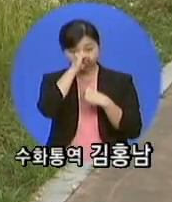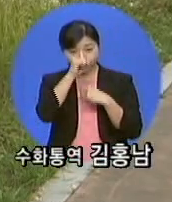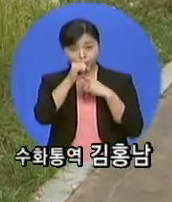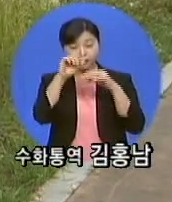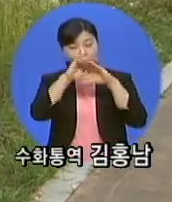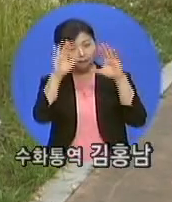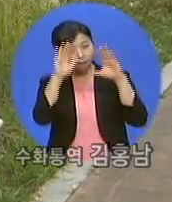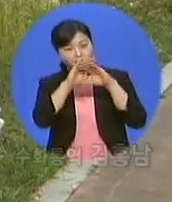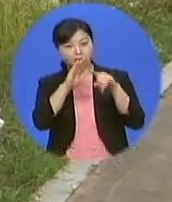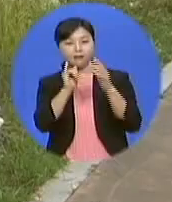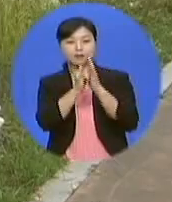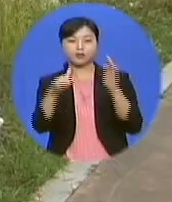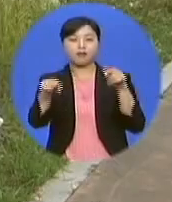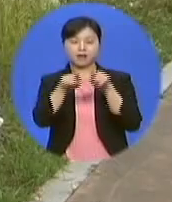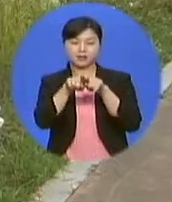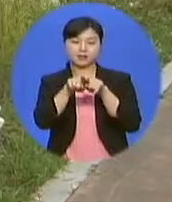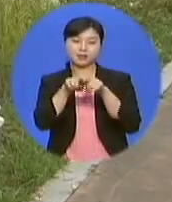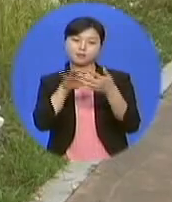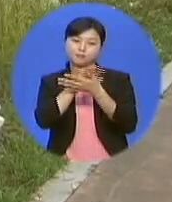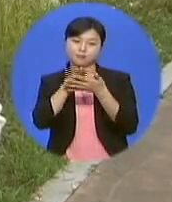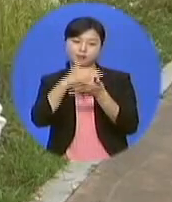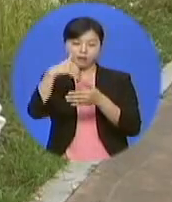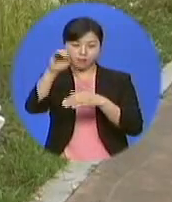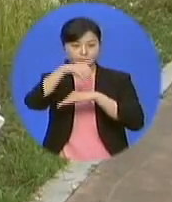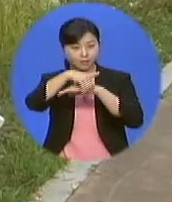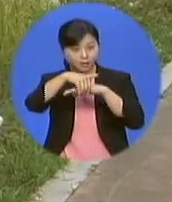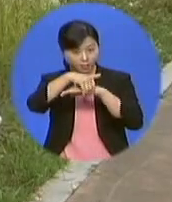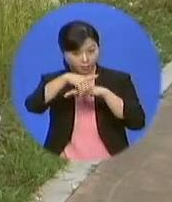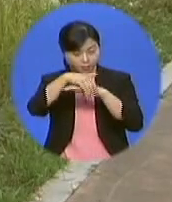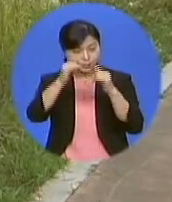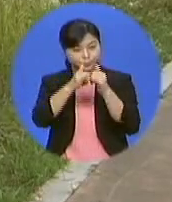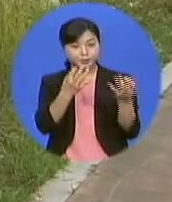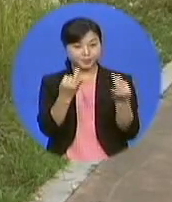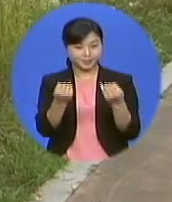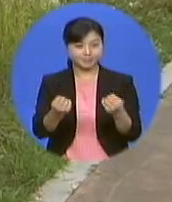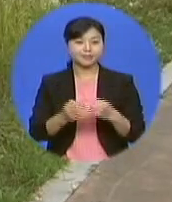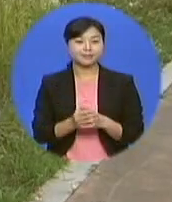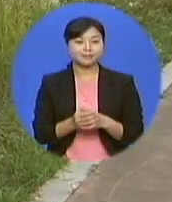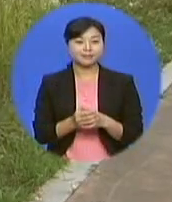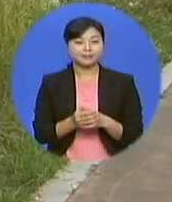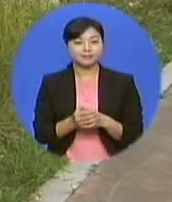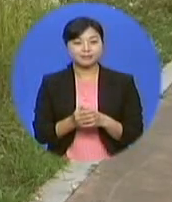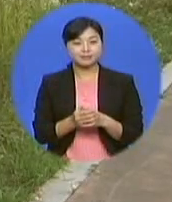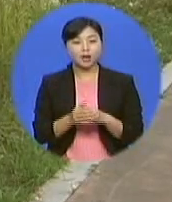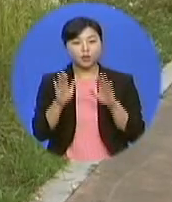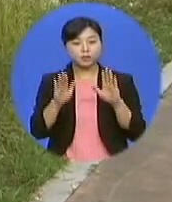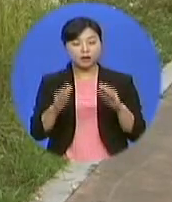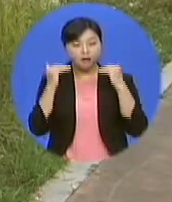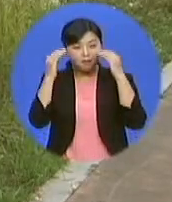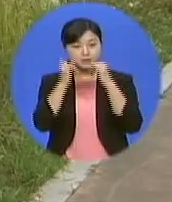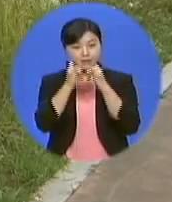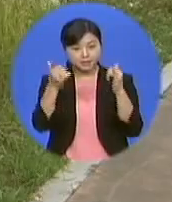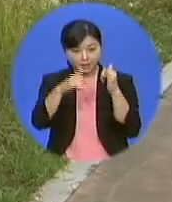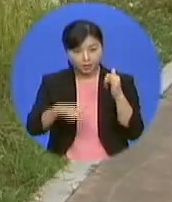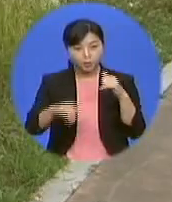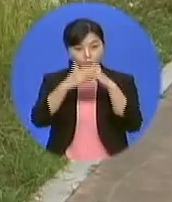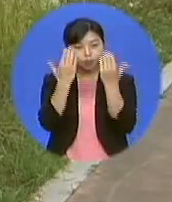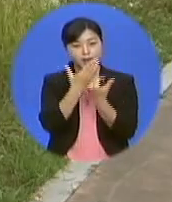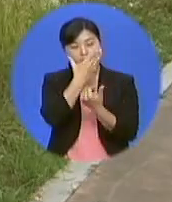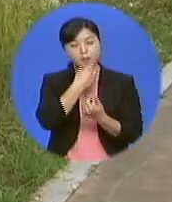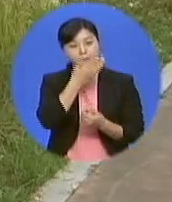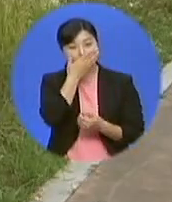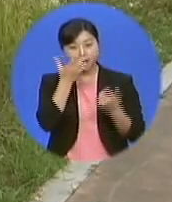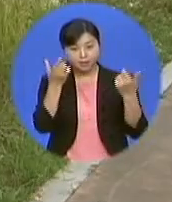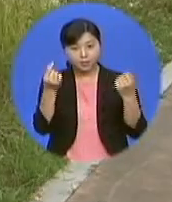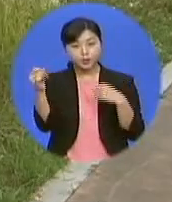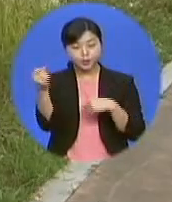날씨에 가족들과 나들이를 떠나려고 주말 계획 세우시는 분들 참 많을 텐데요. 오늘은 어른과 아이들 모두가 행복해질 수